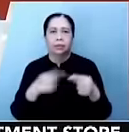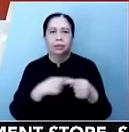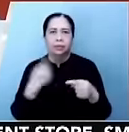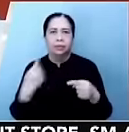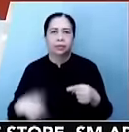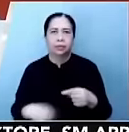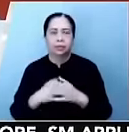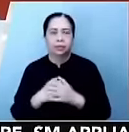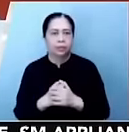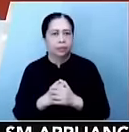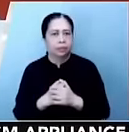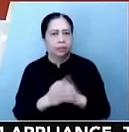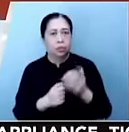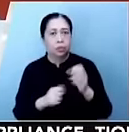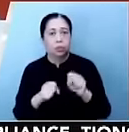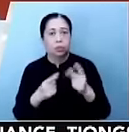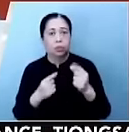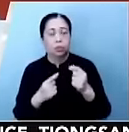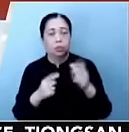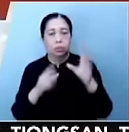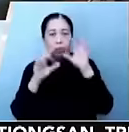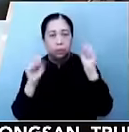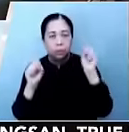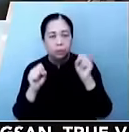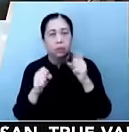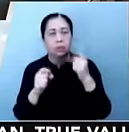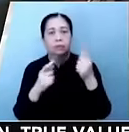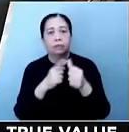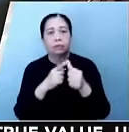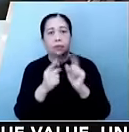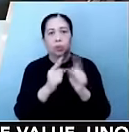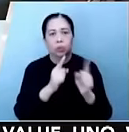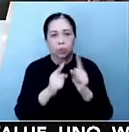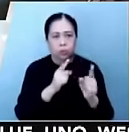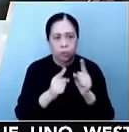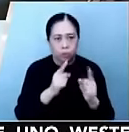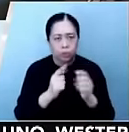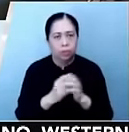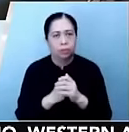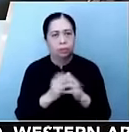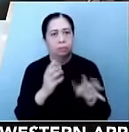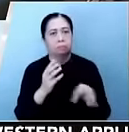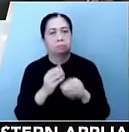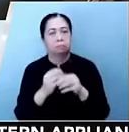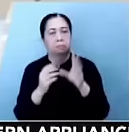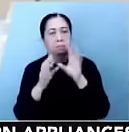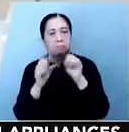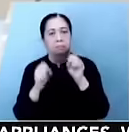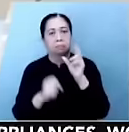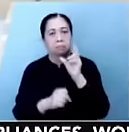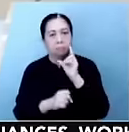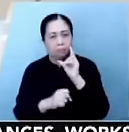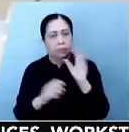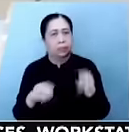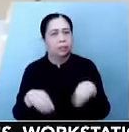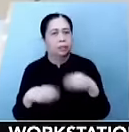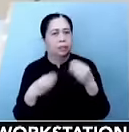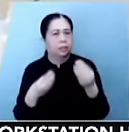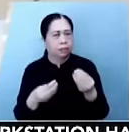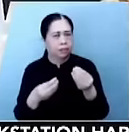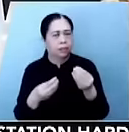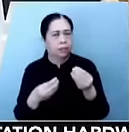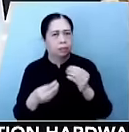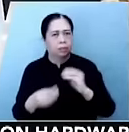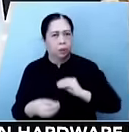mga nakaraang Pangulo ang pakikipag-usap muna. Dagdag ng dating Pangulo, binibigyan umano ng moral booster ng